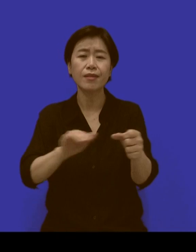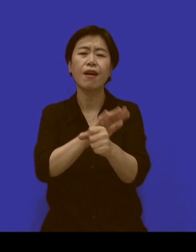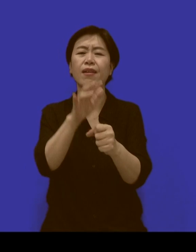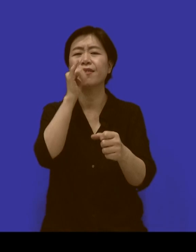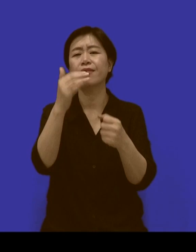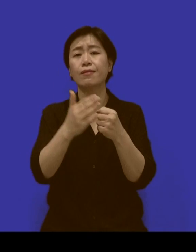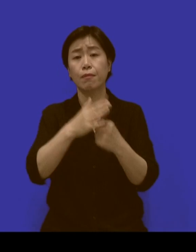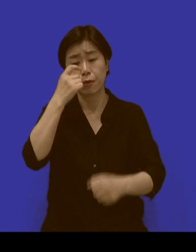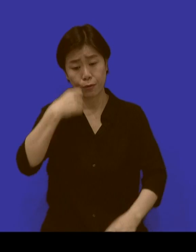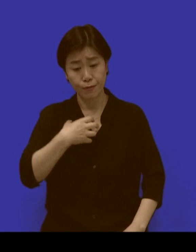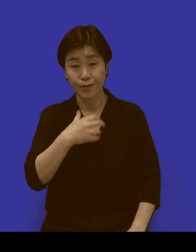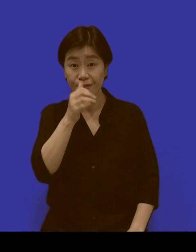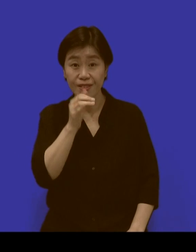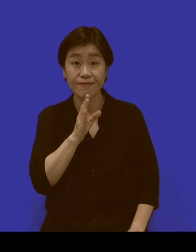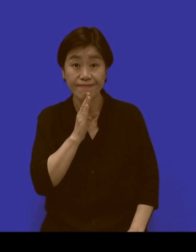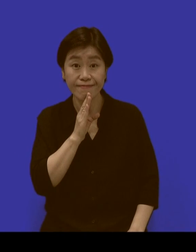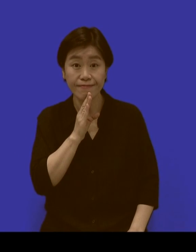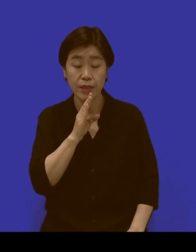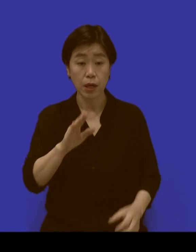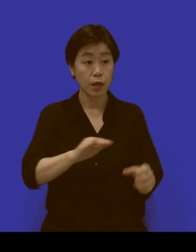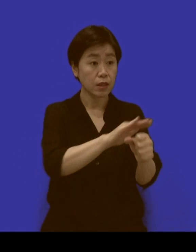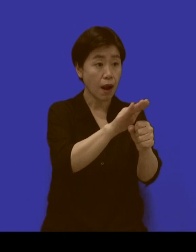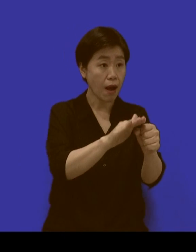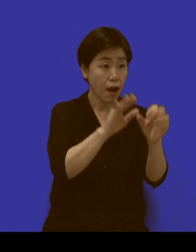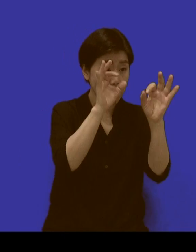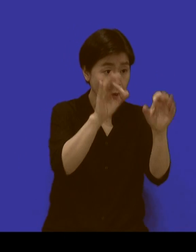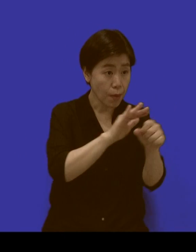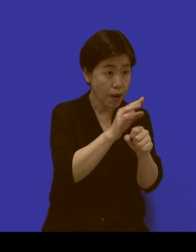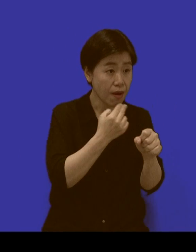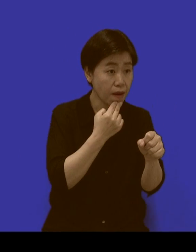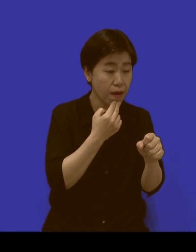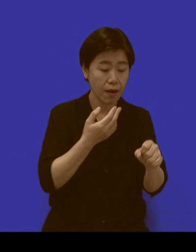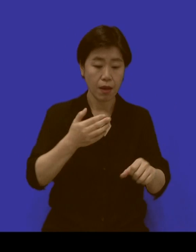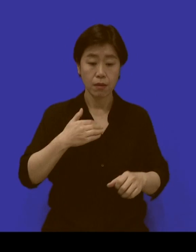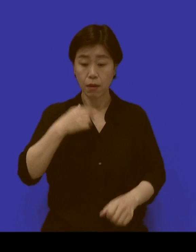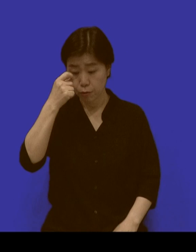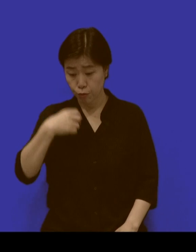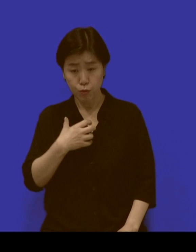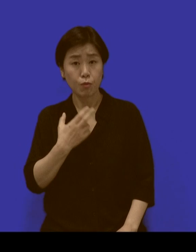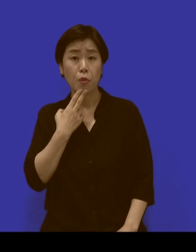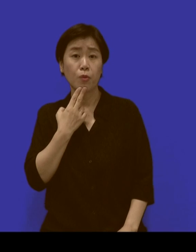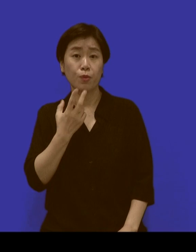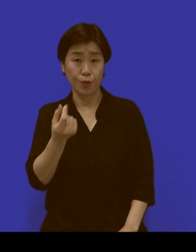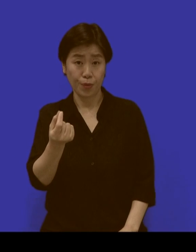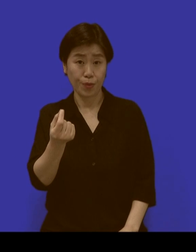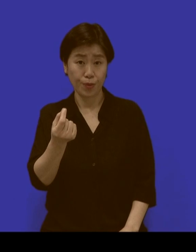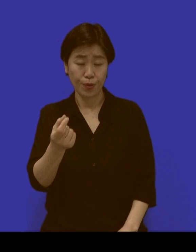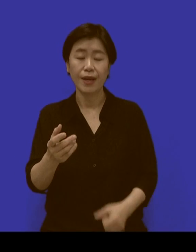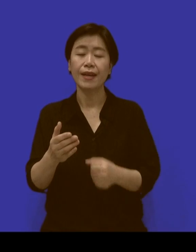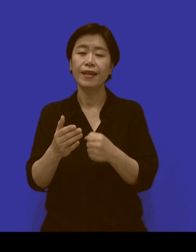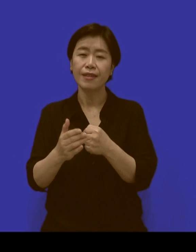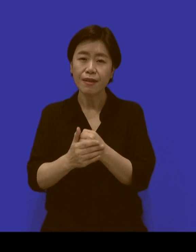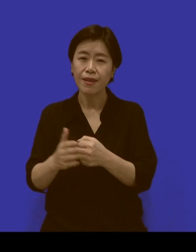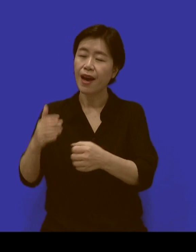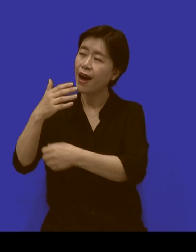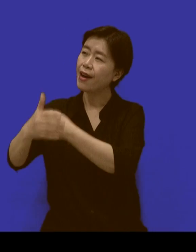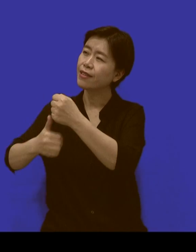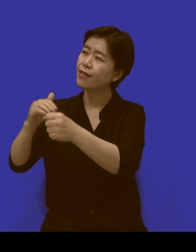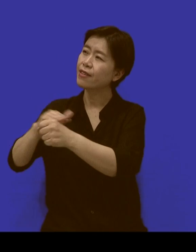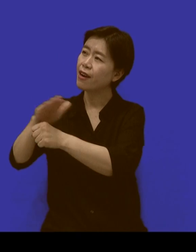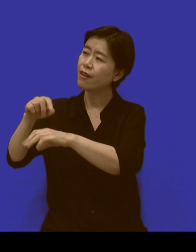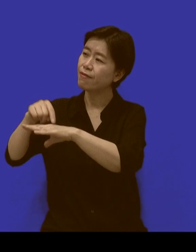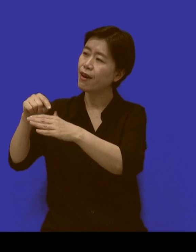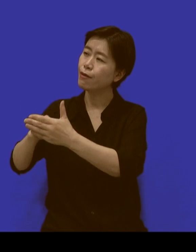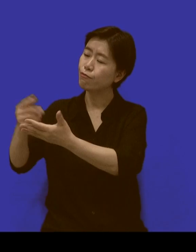않으면 슬프지 않거든요. 그렇죠. 네, 그래서 정말 하나님께서 사랑할 수 있는 이 마음들을 부어주시는 곳이구나. 그